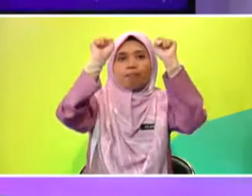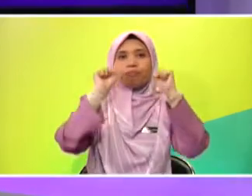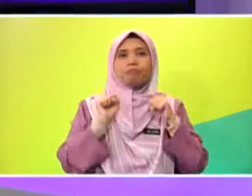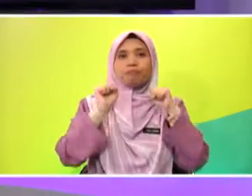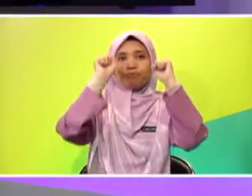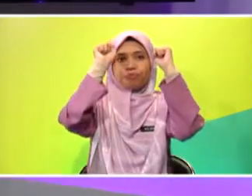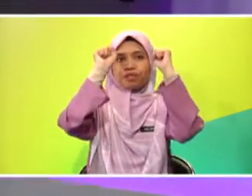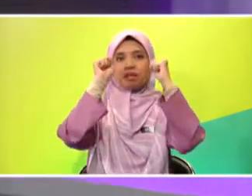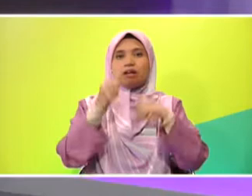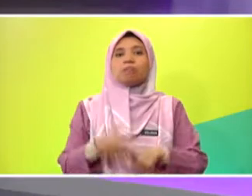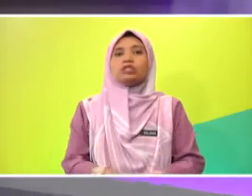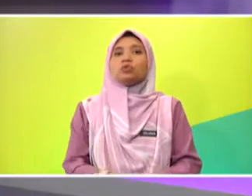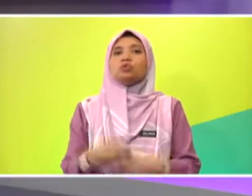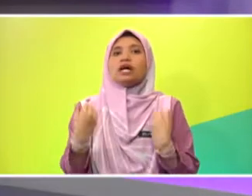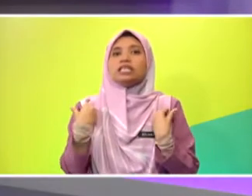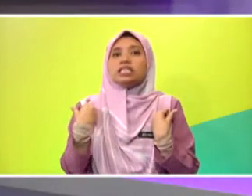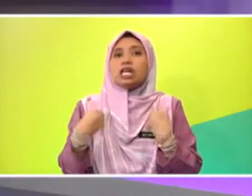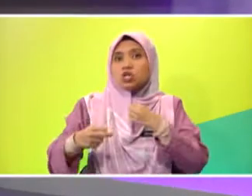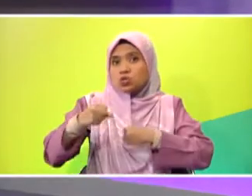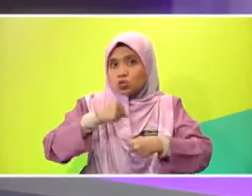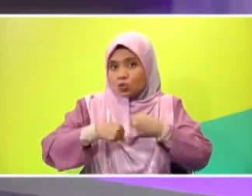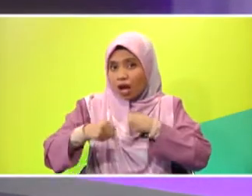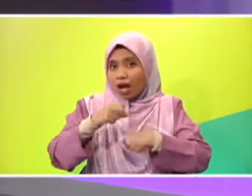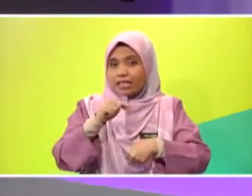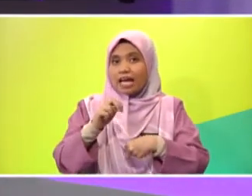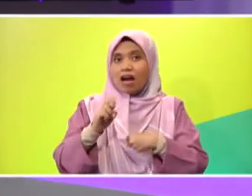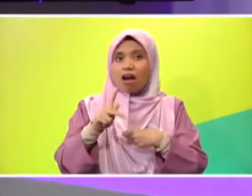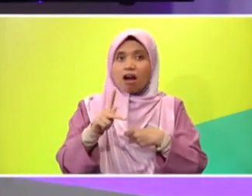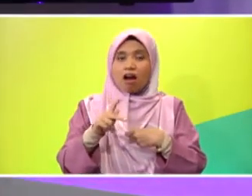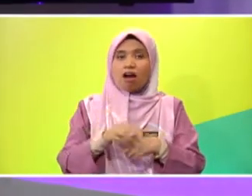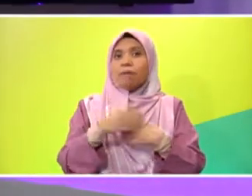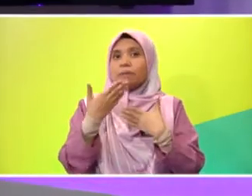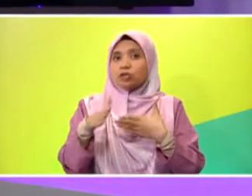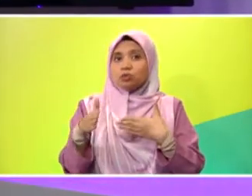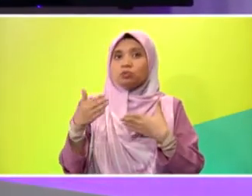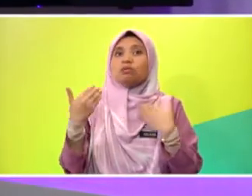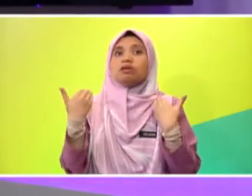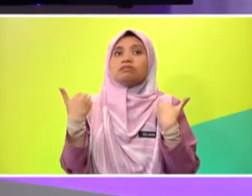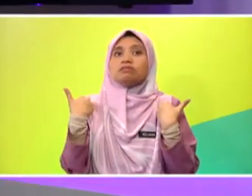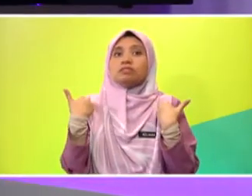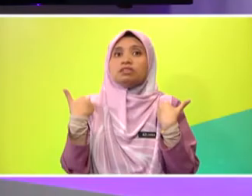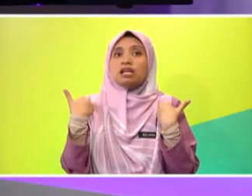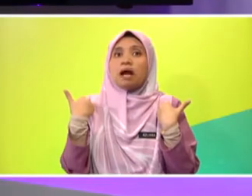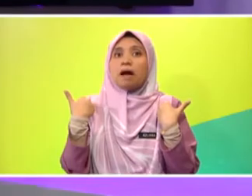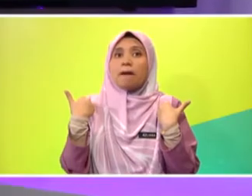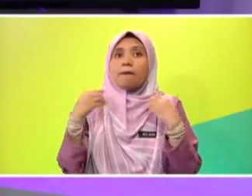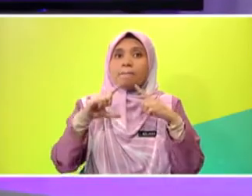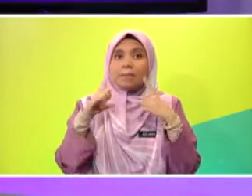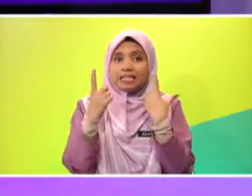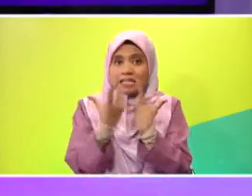kemudian ini acara sukaneka a ujian ini ada pula tentang Majlis penyampaian